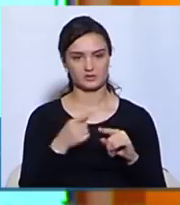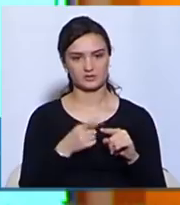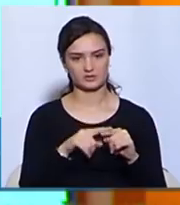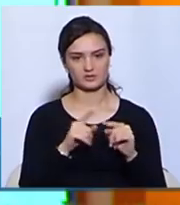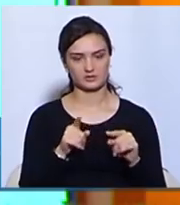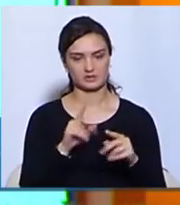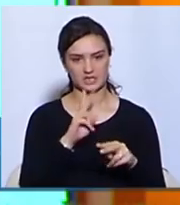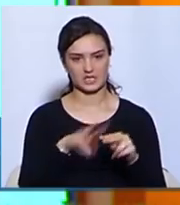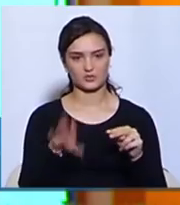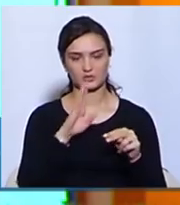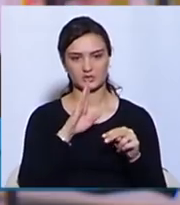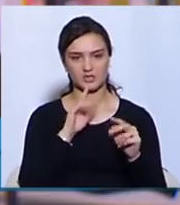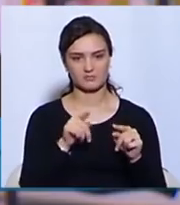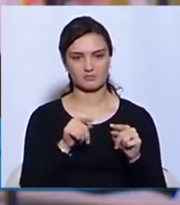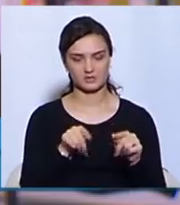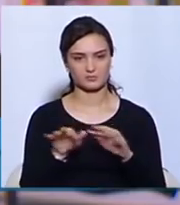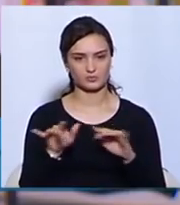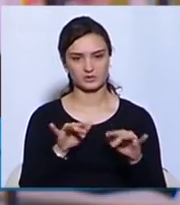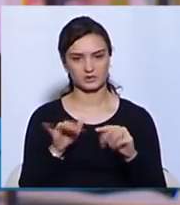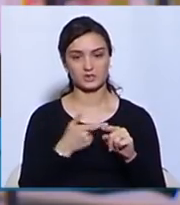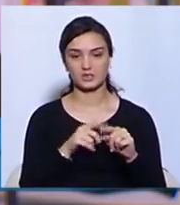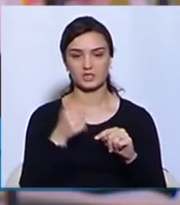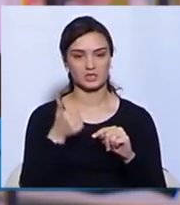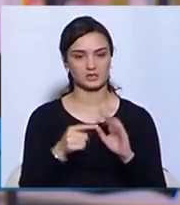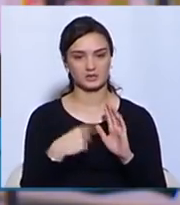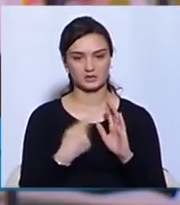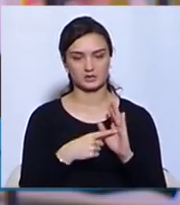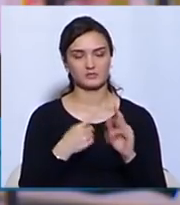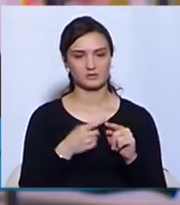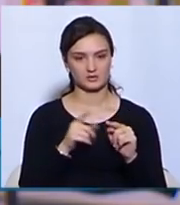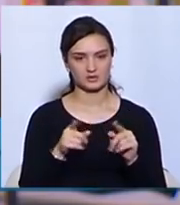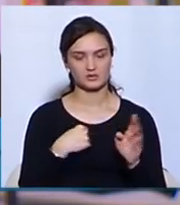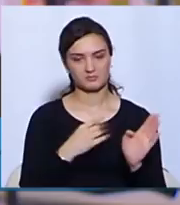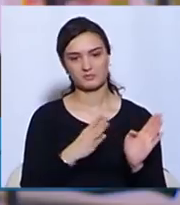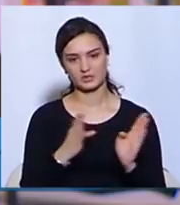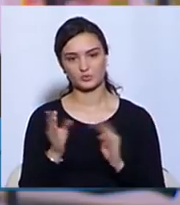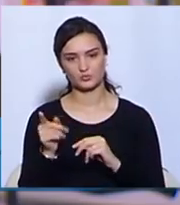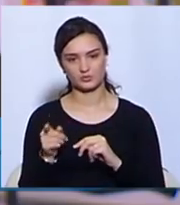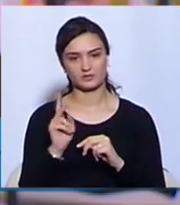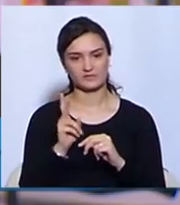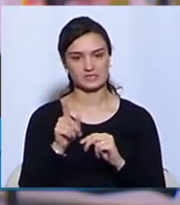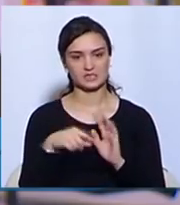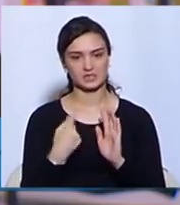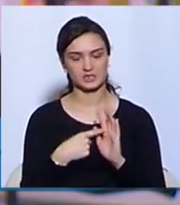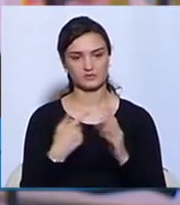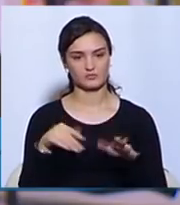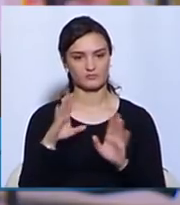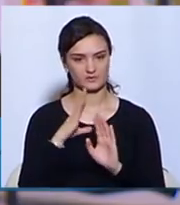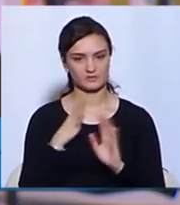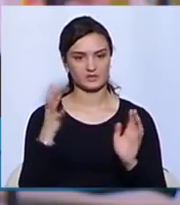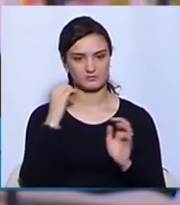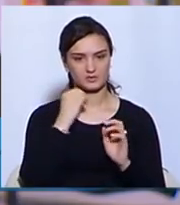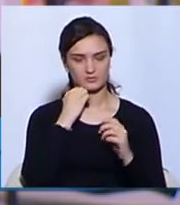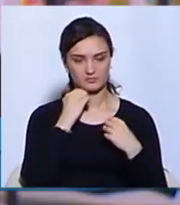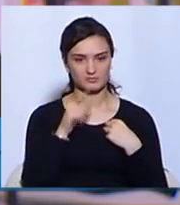ანუ დაკარგოს ქალმა რეპროდუქციული ფუნქცია. ესეც ძალიან კარგი კითხვა და აქეთკენ მივდიოდი პრაქტიკულად, ვინც ეს კითხვა შემოგთავაზა, მადლობთ